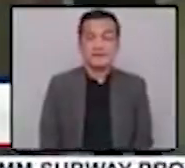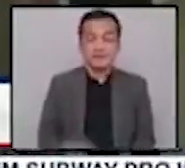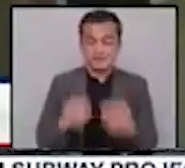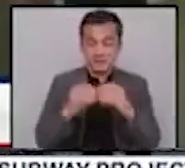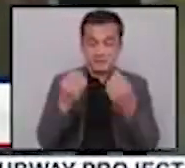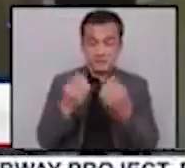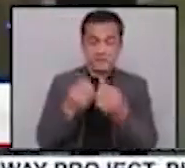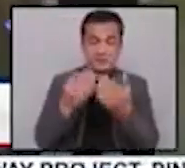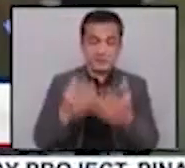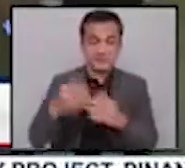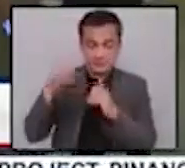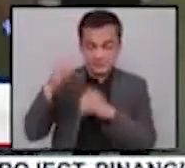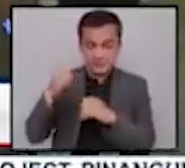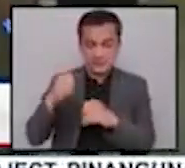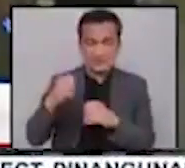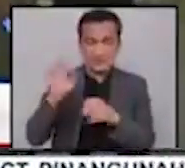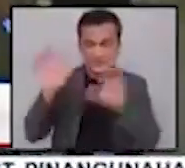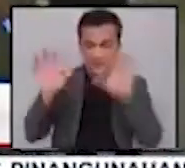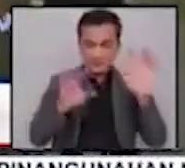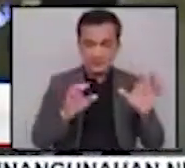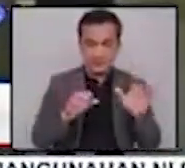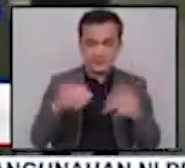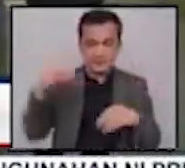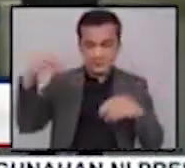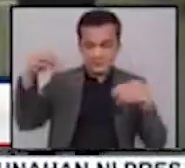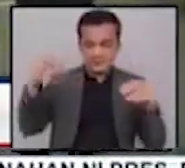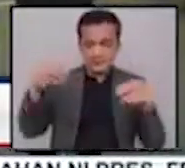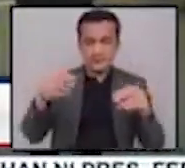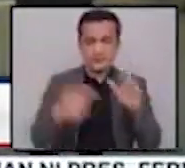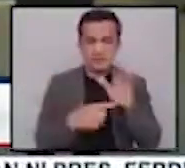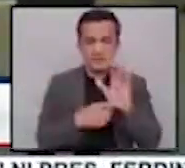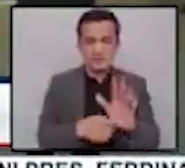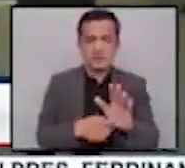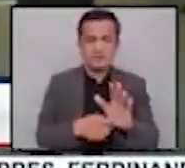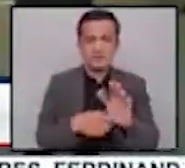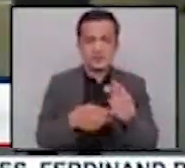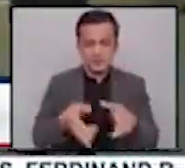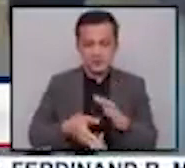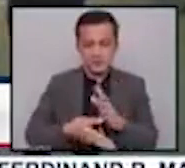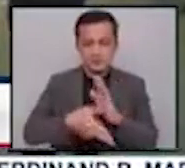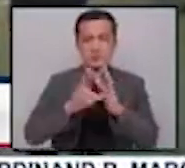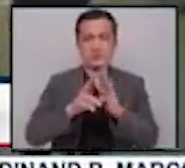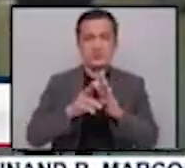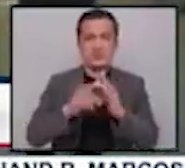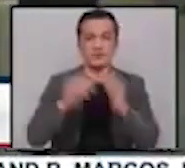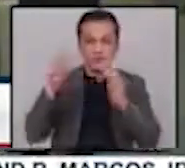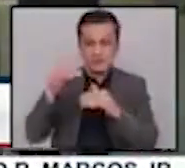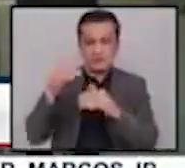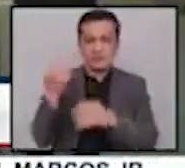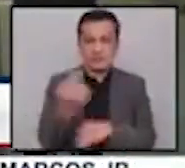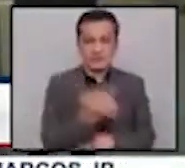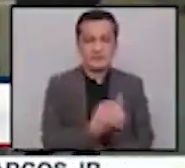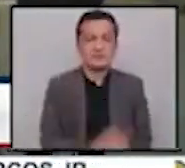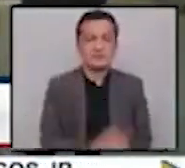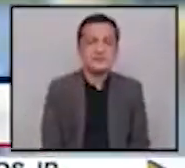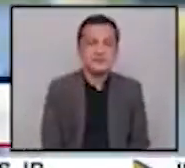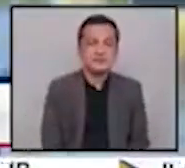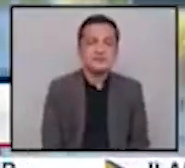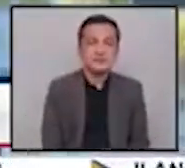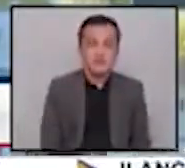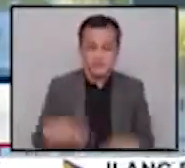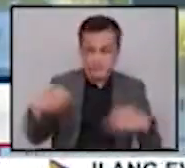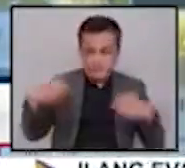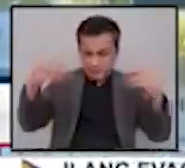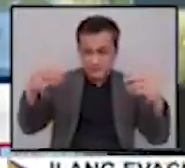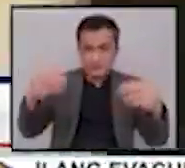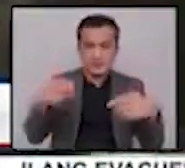ibang palamuti at pailaw ay magsisilbing renewal at magbibigay pag-asa sa bawat isa. Ang pag-iilaw o pagpapailaw sa